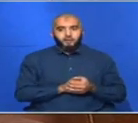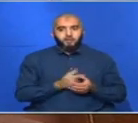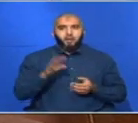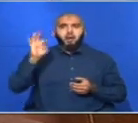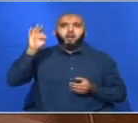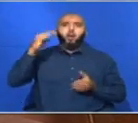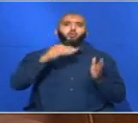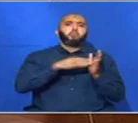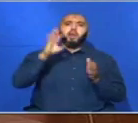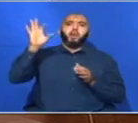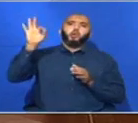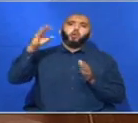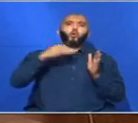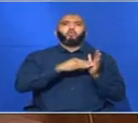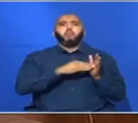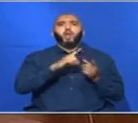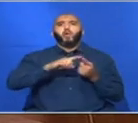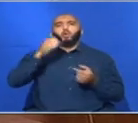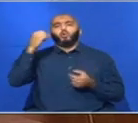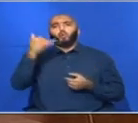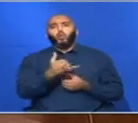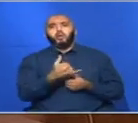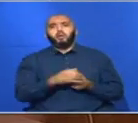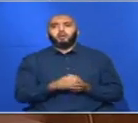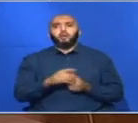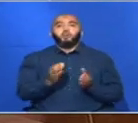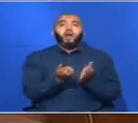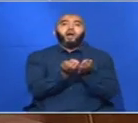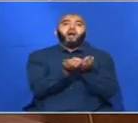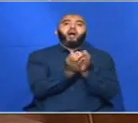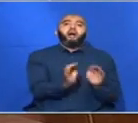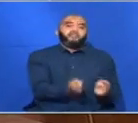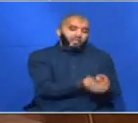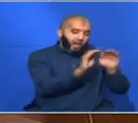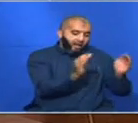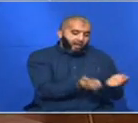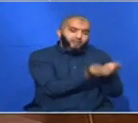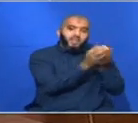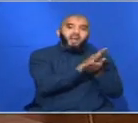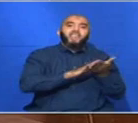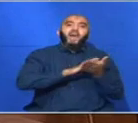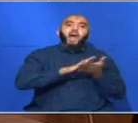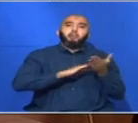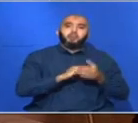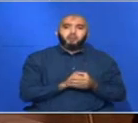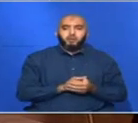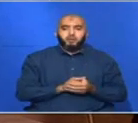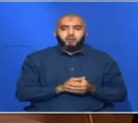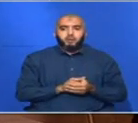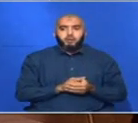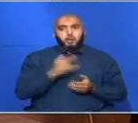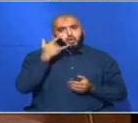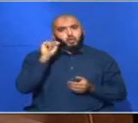والا 50 الف حفنه من الطعام وان كان الانسان